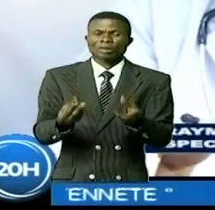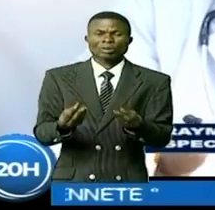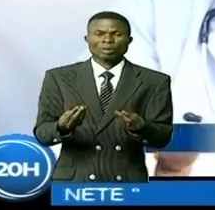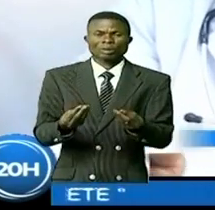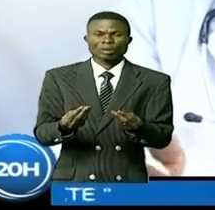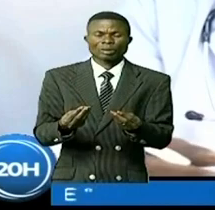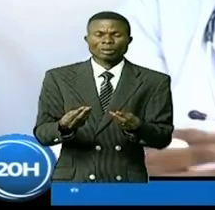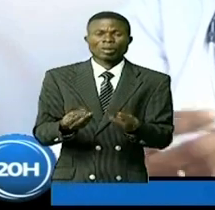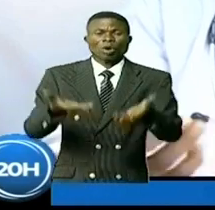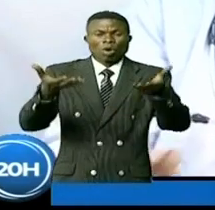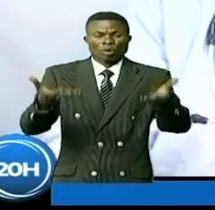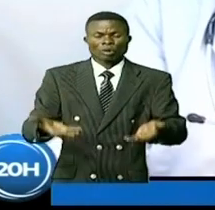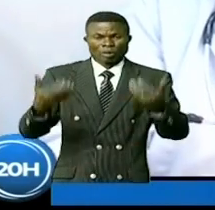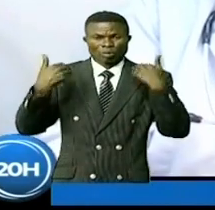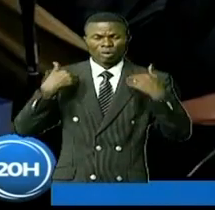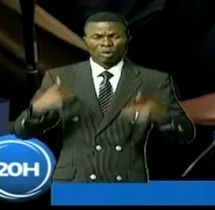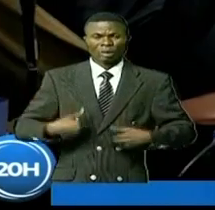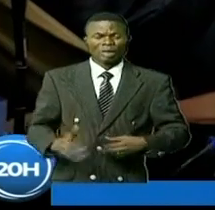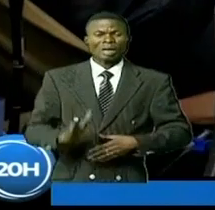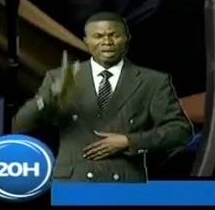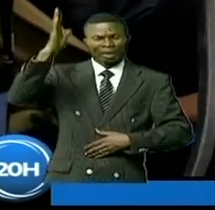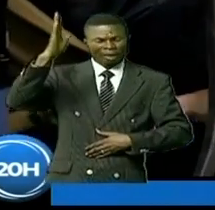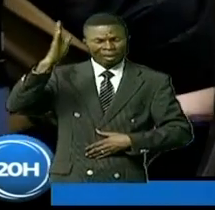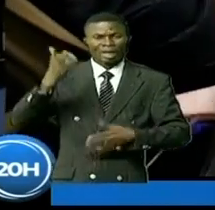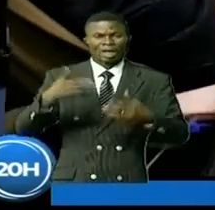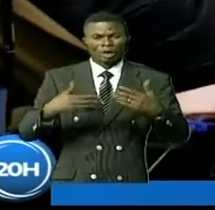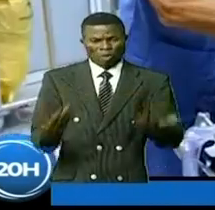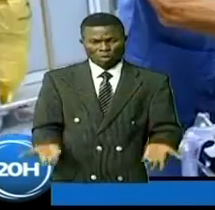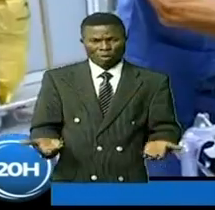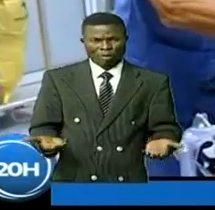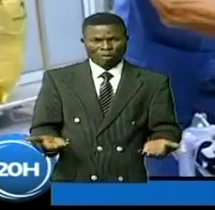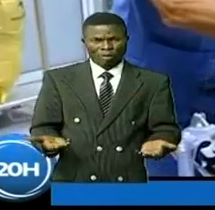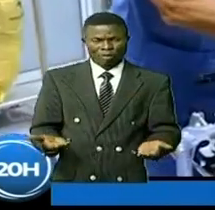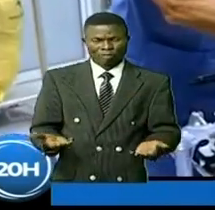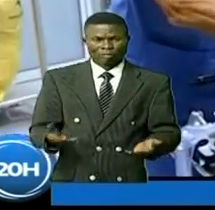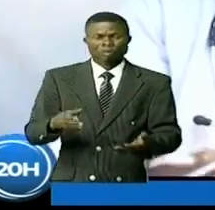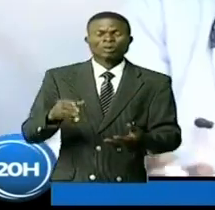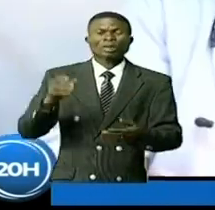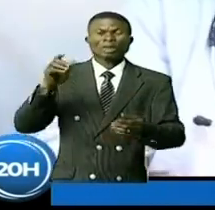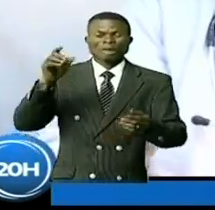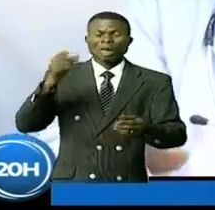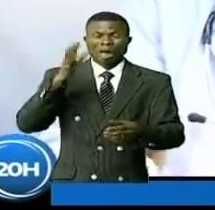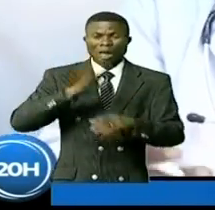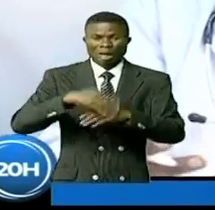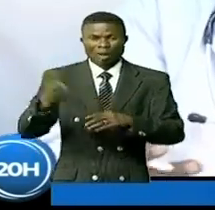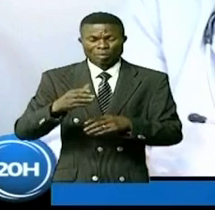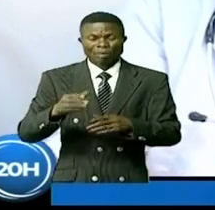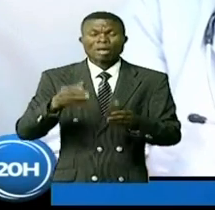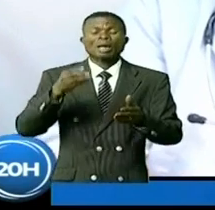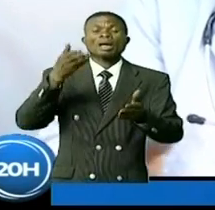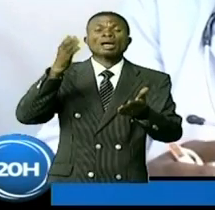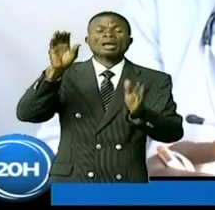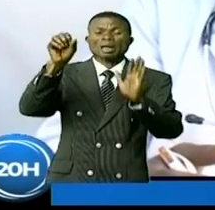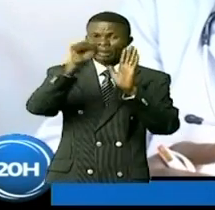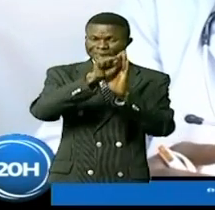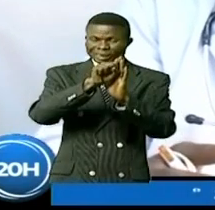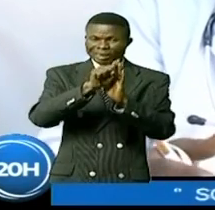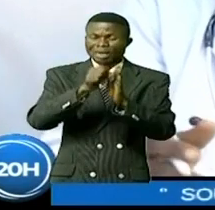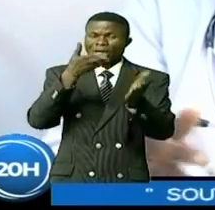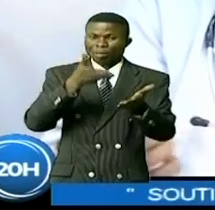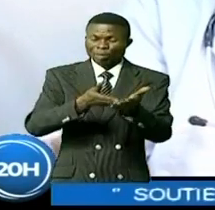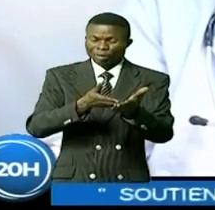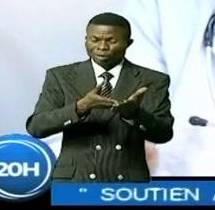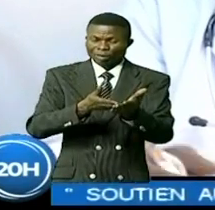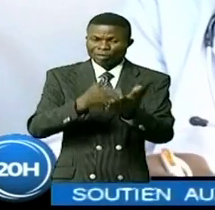votre poids sur votre taille, qui est multiplié au carré, il va trouver un indice. Et si cet indice-là